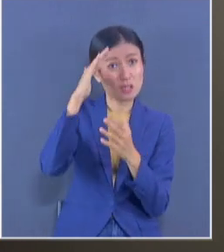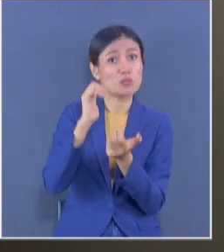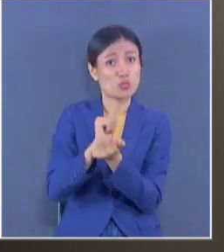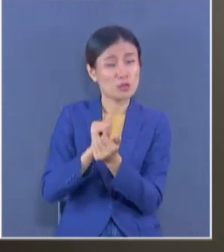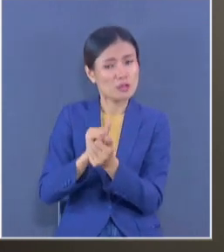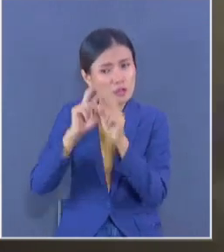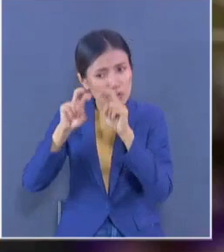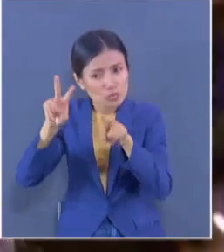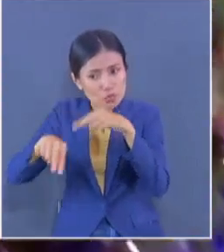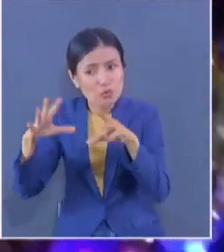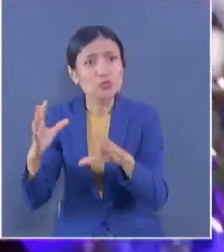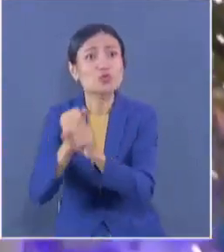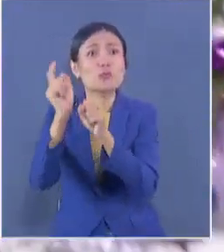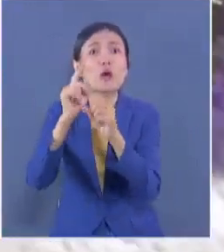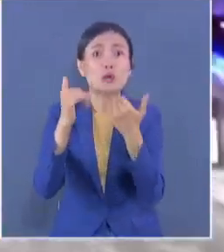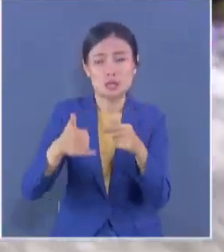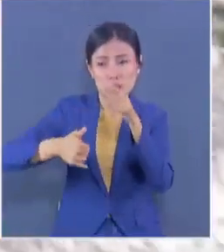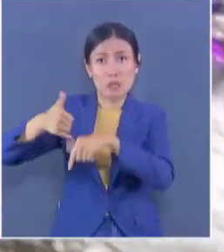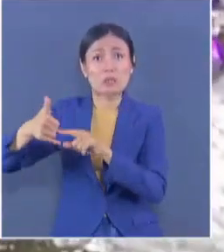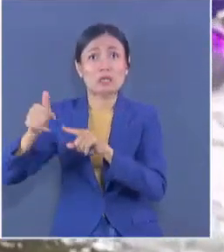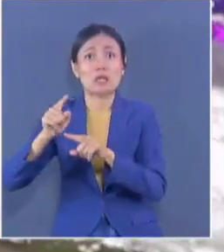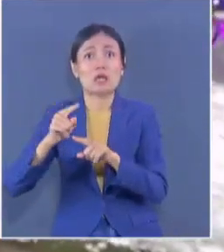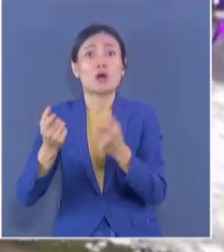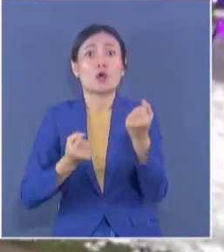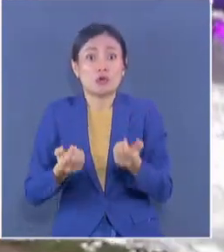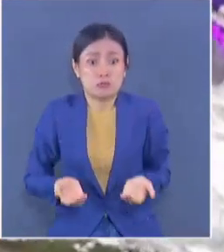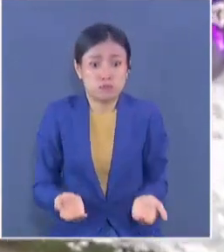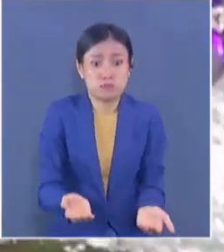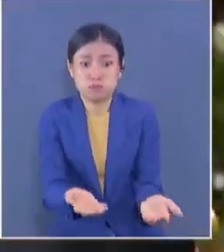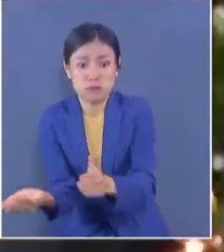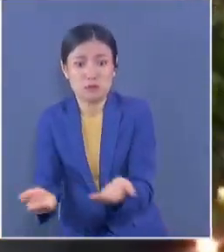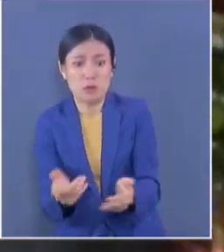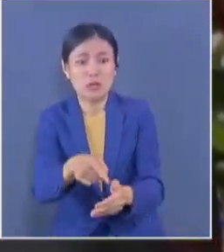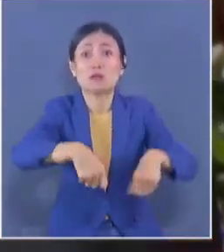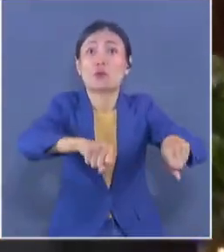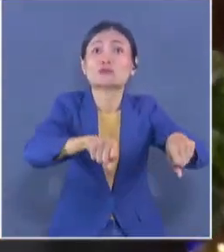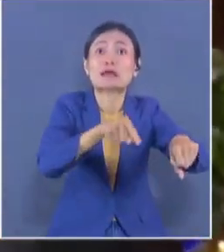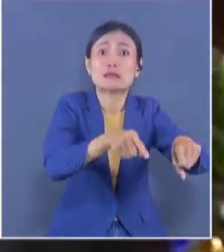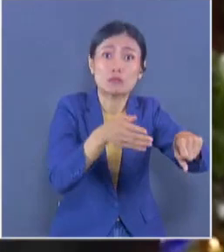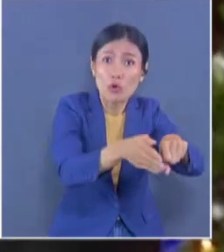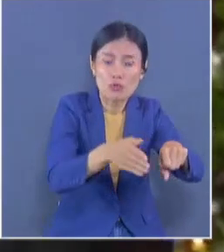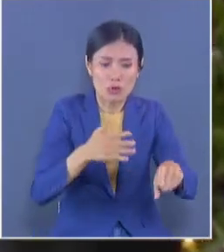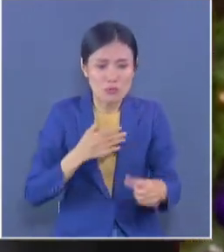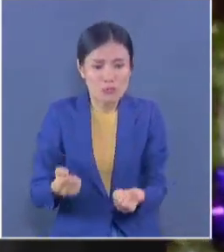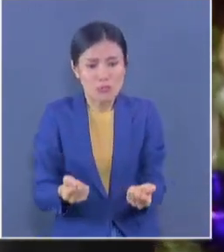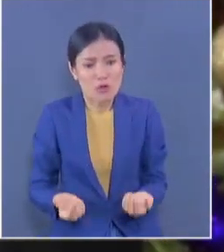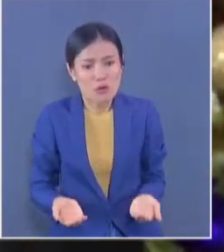มี่ได้นำรถกวาดหิมะไปช่วยคนขับมอเตอร์ไซค์ที่ติดอยู่ในหิมะพอช่วยเสร็จเนี่ยก็ได้มีการพูดคุยกัน